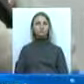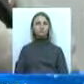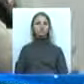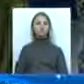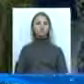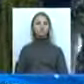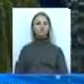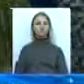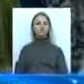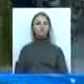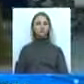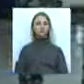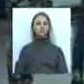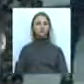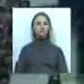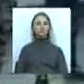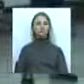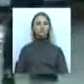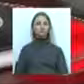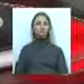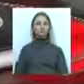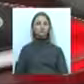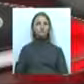Бекетқызы, Марат Құмарұлы, Көкше ақпарат.